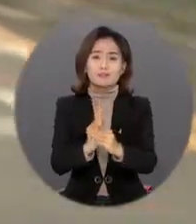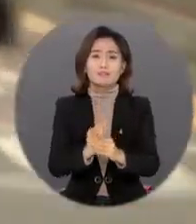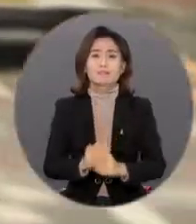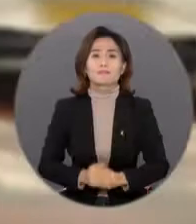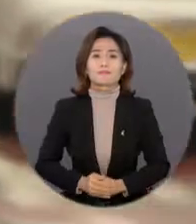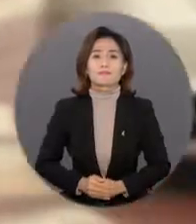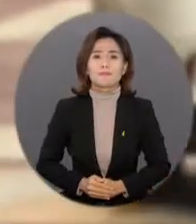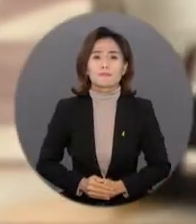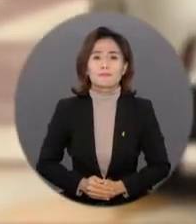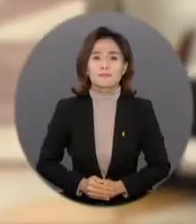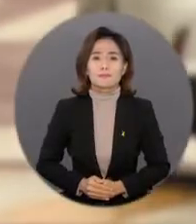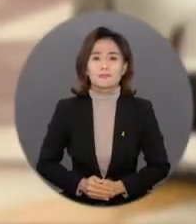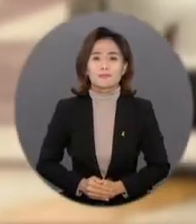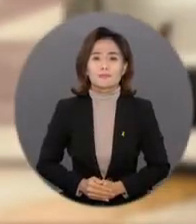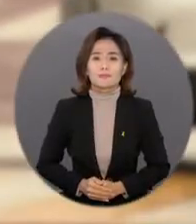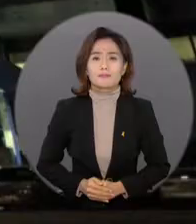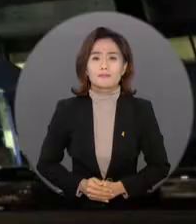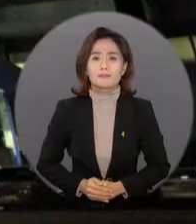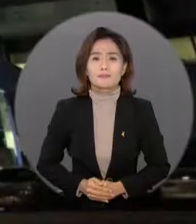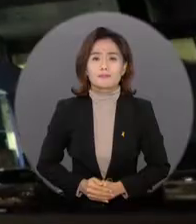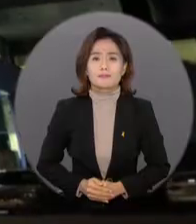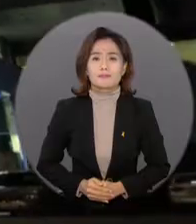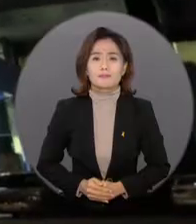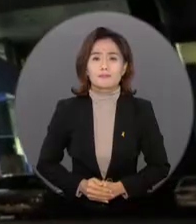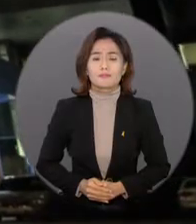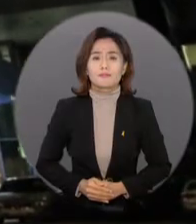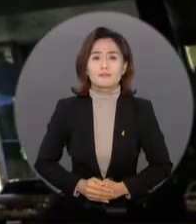MBC 뉴스 양정은입니다.